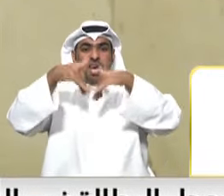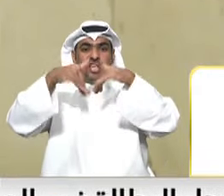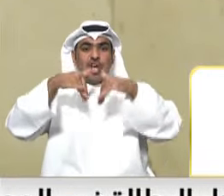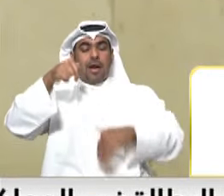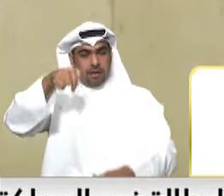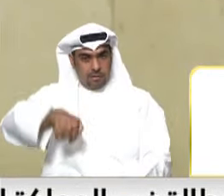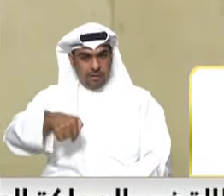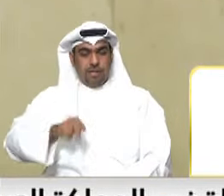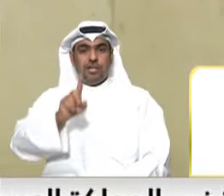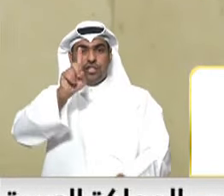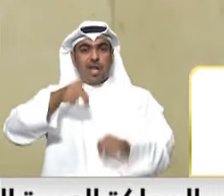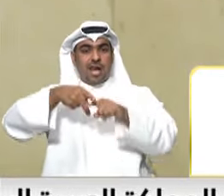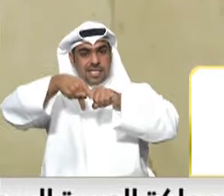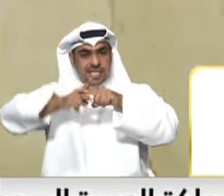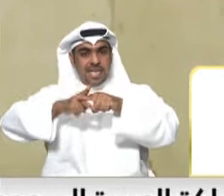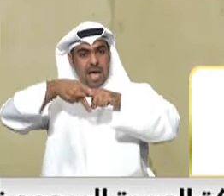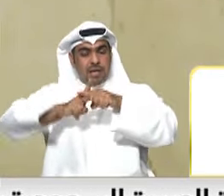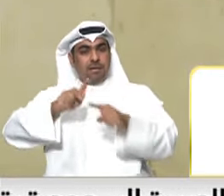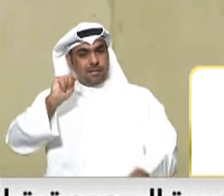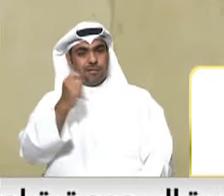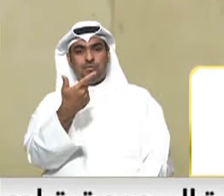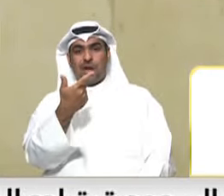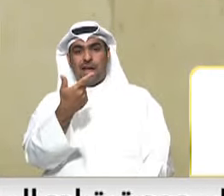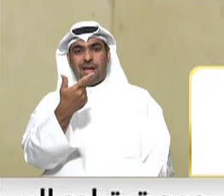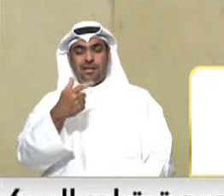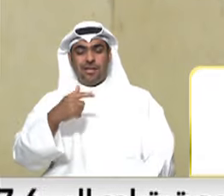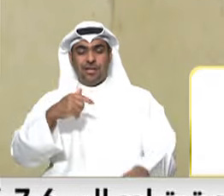السريعة داخل الكويت، ومن ثم